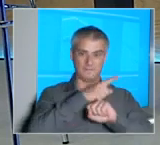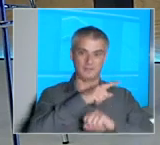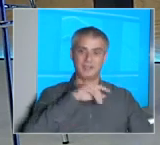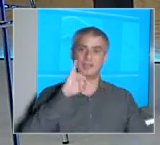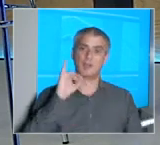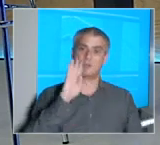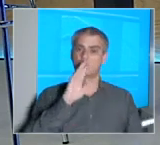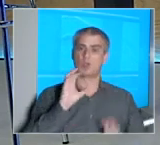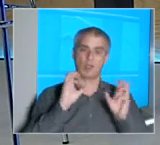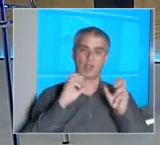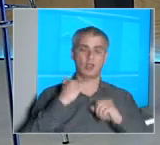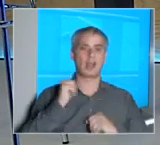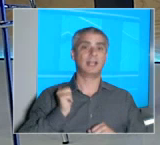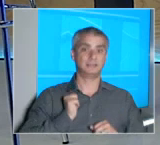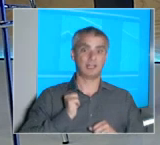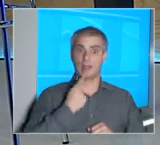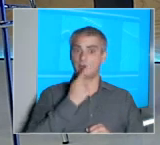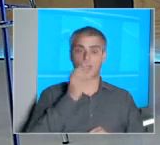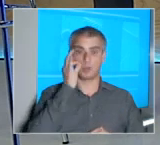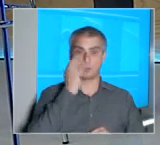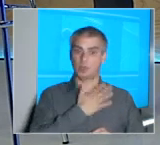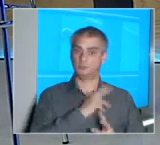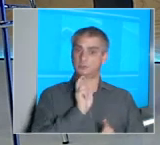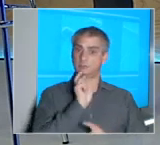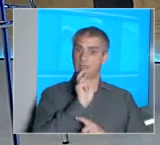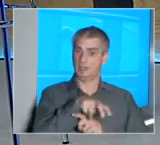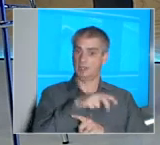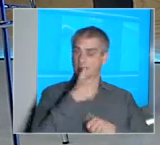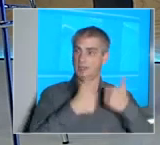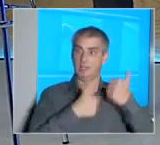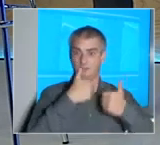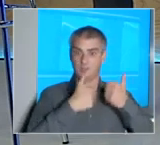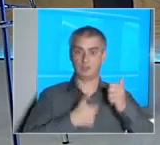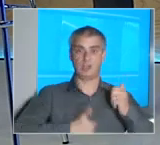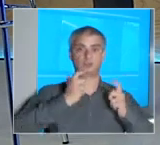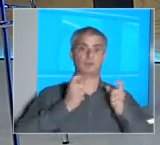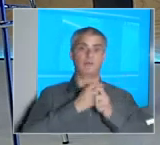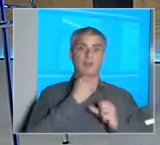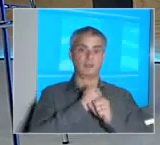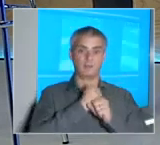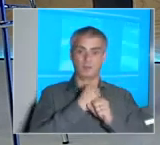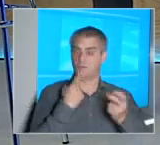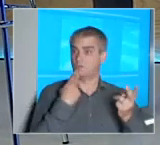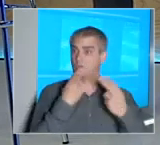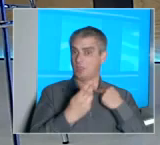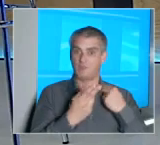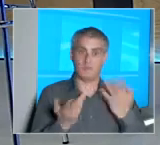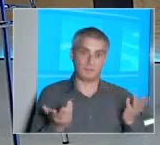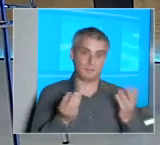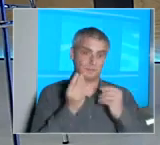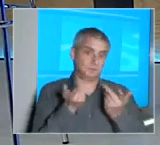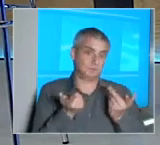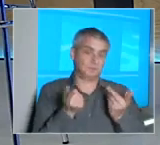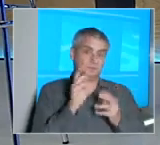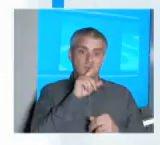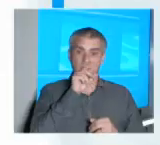יעקב ברדוגו בגלי צהל בתוכנית הערב כי אהוד ברק מתכוון להתמודד על ראשות מפלגת העבודה. בתגובה להודעה, אהוד ברק רשם